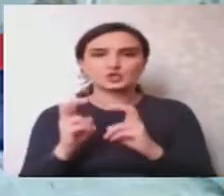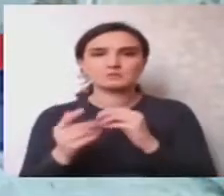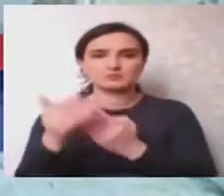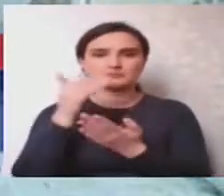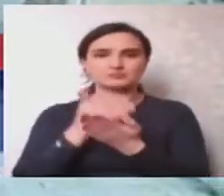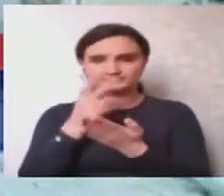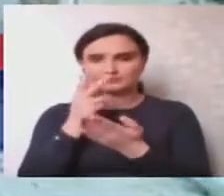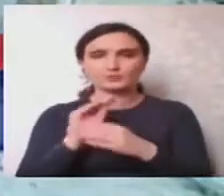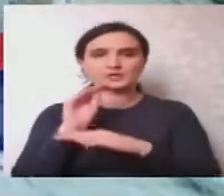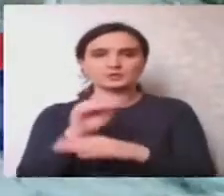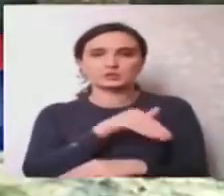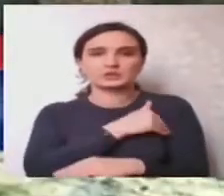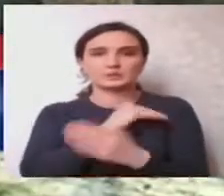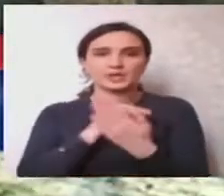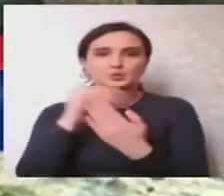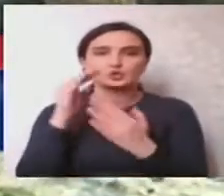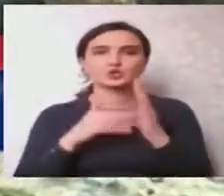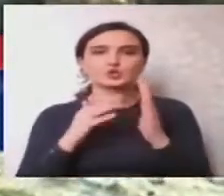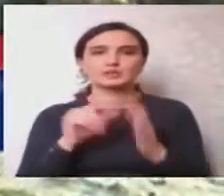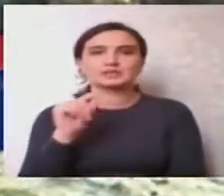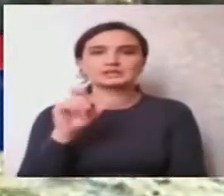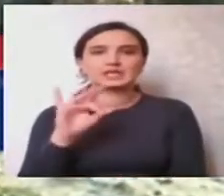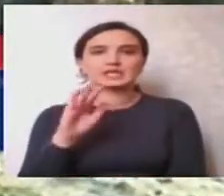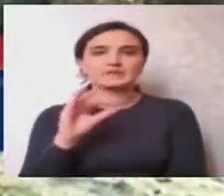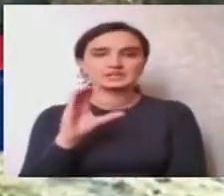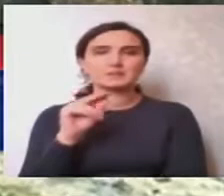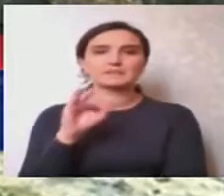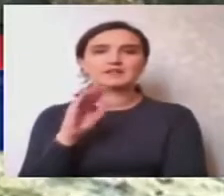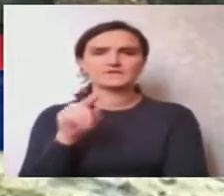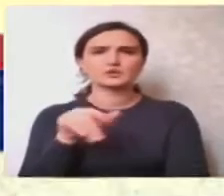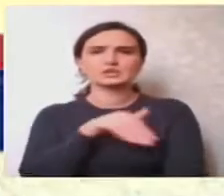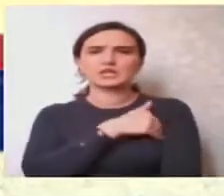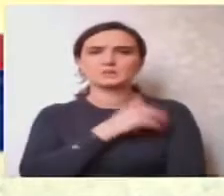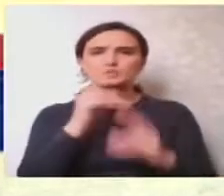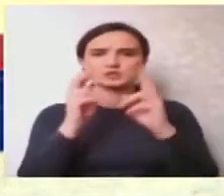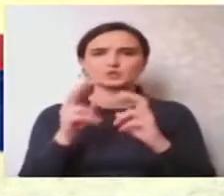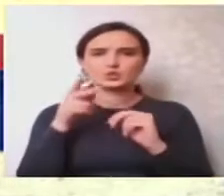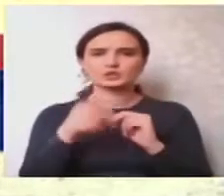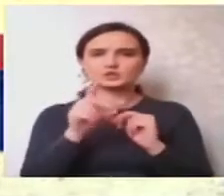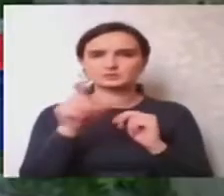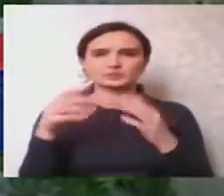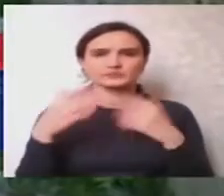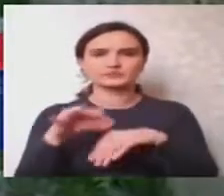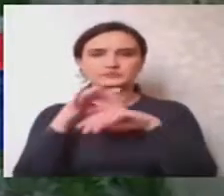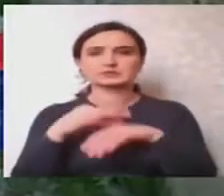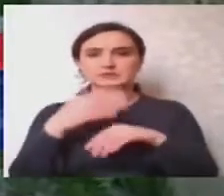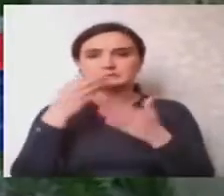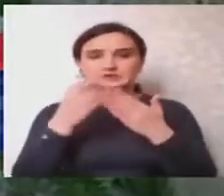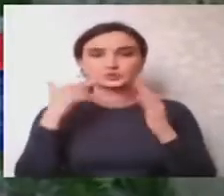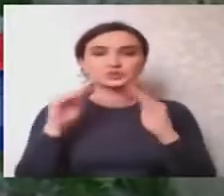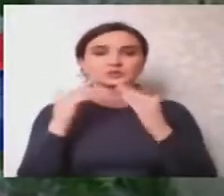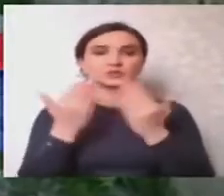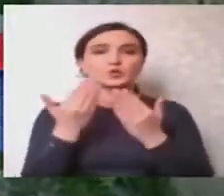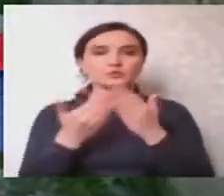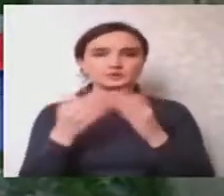ტემპერატურა დაუფიქსირდათ. სოფელ თერგვისა და ფლავში თერმოსკრინინგი 2000-ზე მეტ პირს ჩაუტარდა. თვითიზოლაციის რეკომენდაცია მიეცა